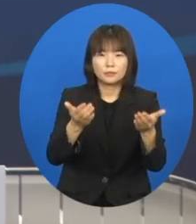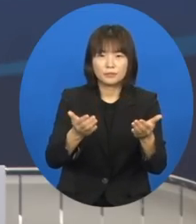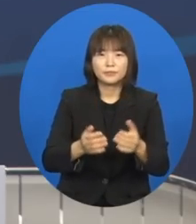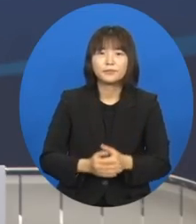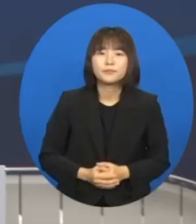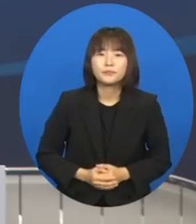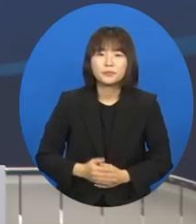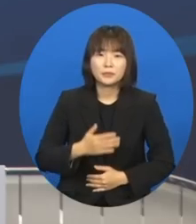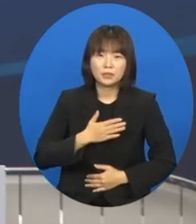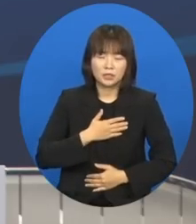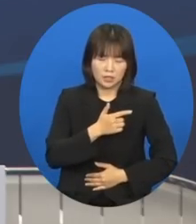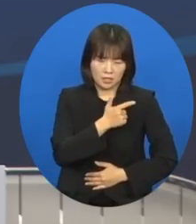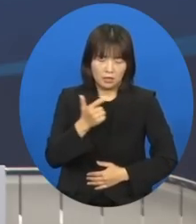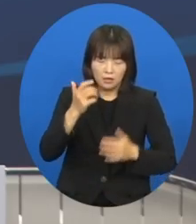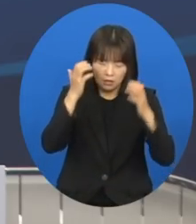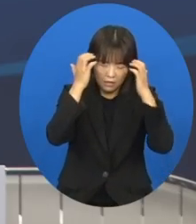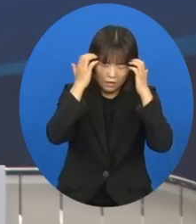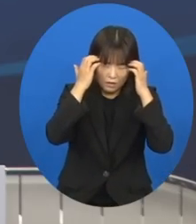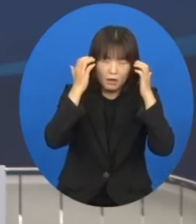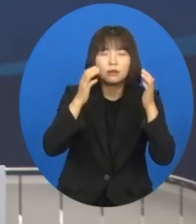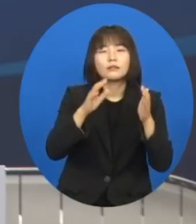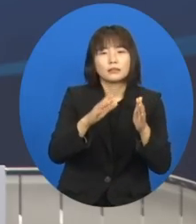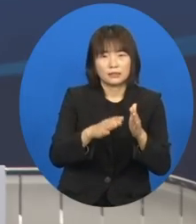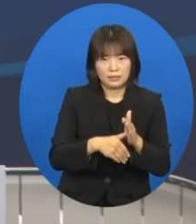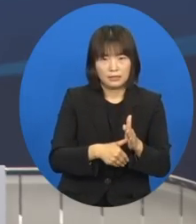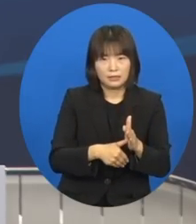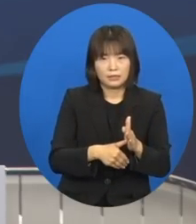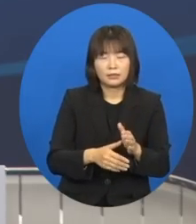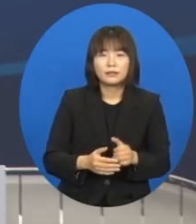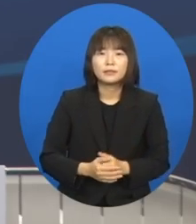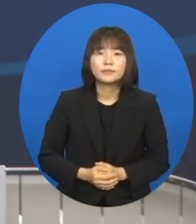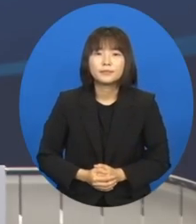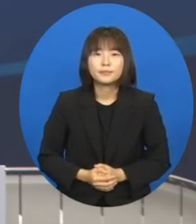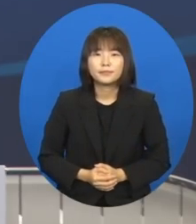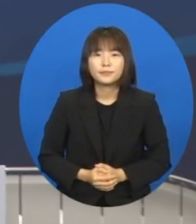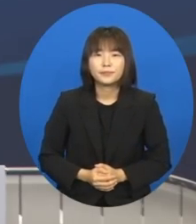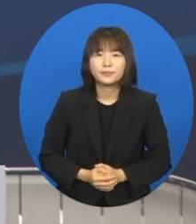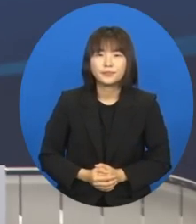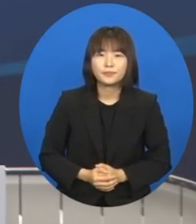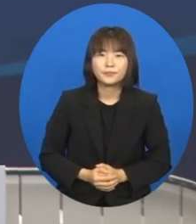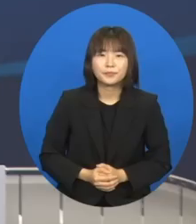저는 제가 너무나 고통스러울 때, 아플 때,